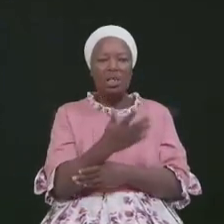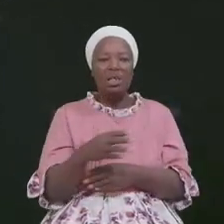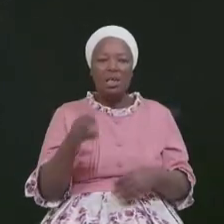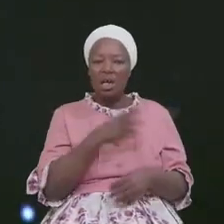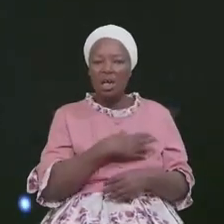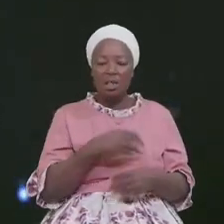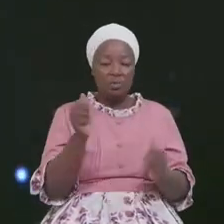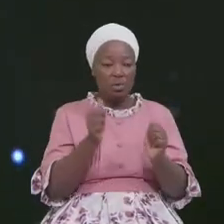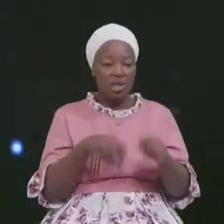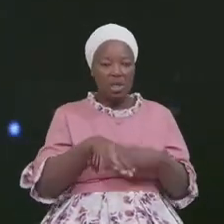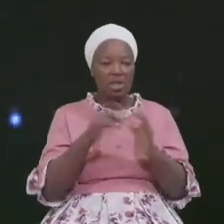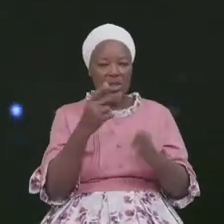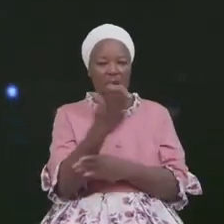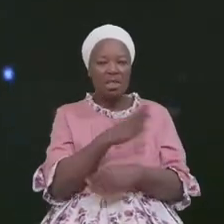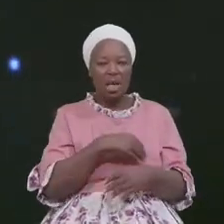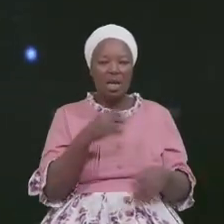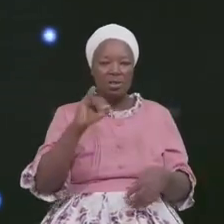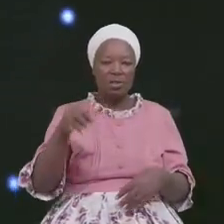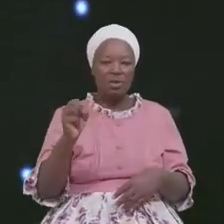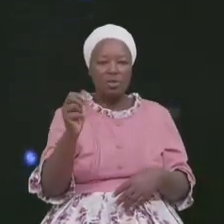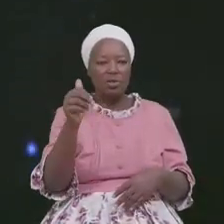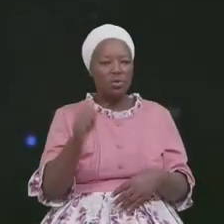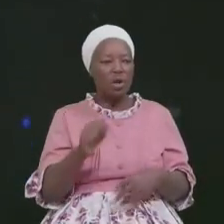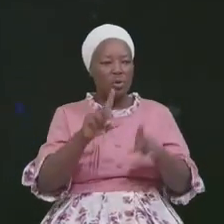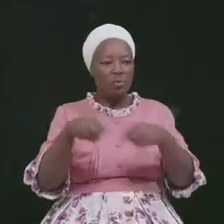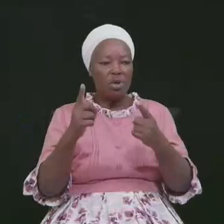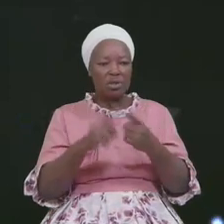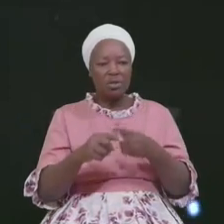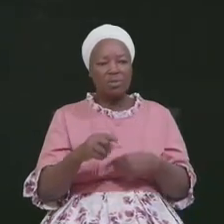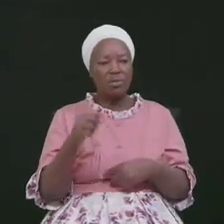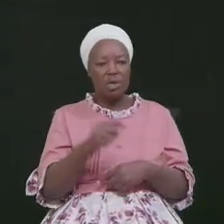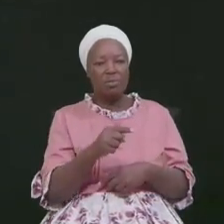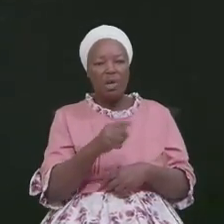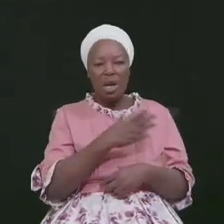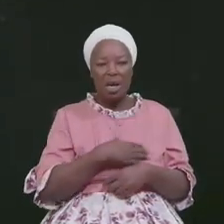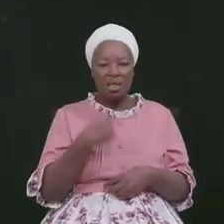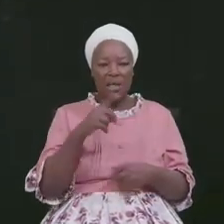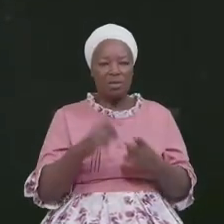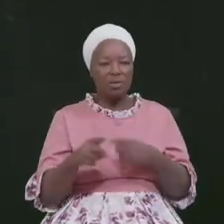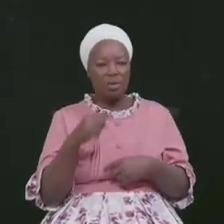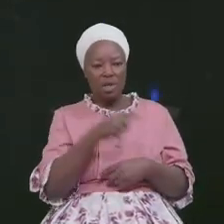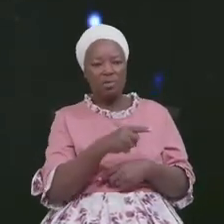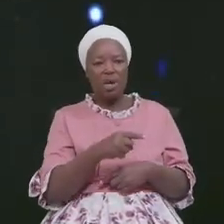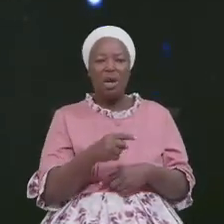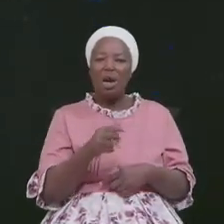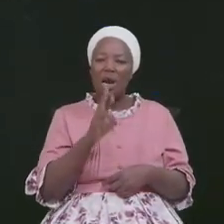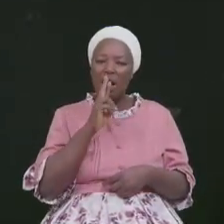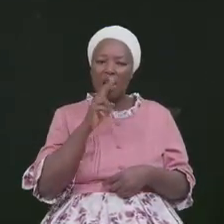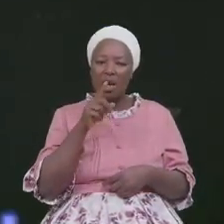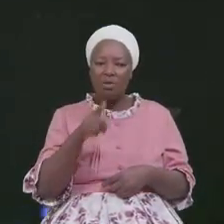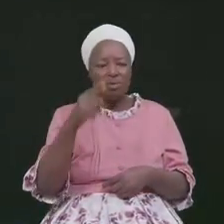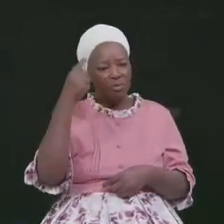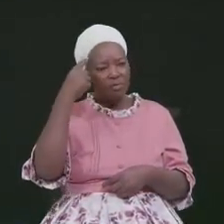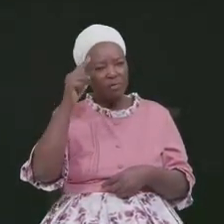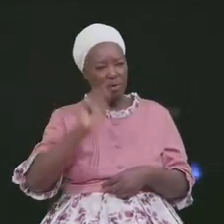dit, « Es-tu des nôtres ou de nos ennemis ?»